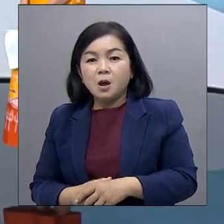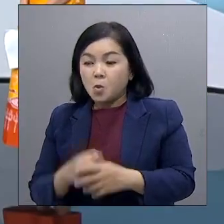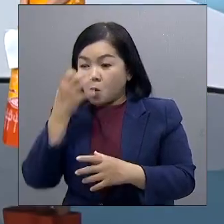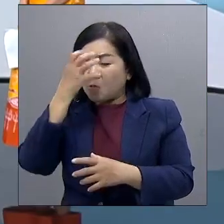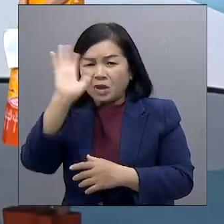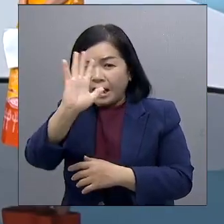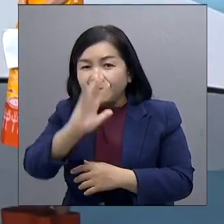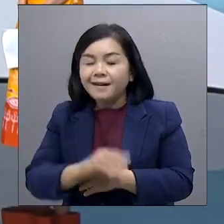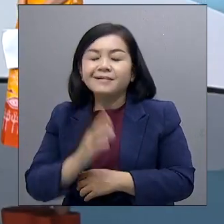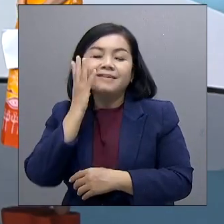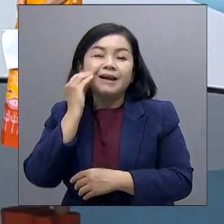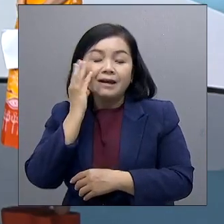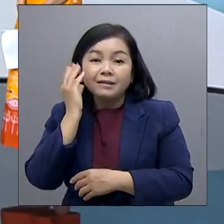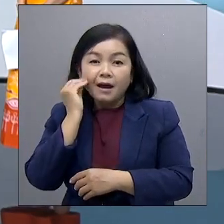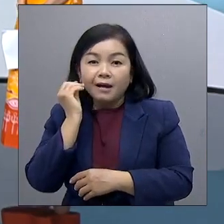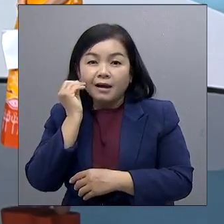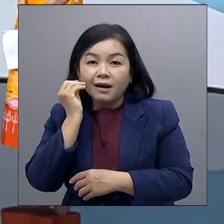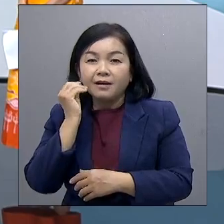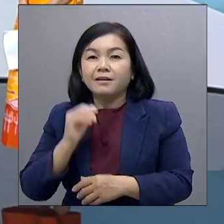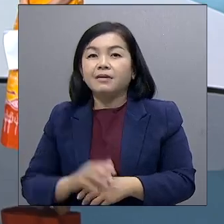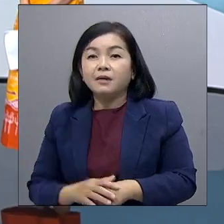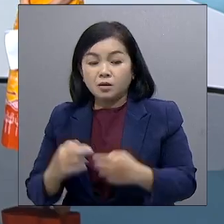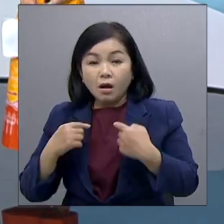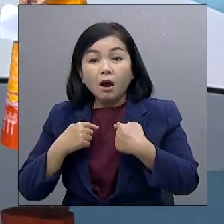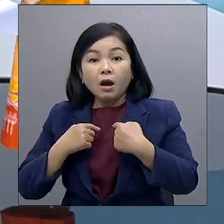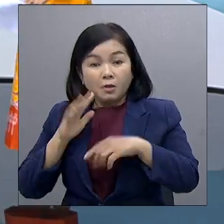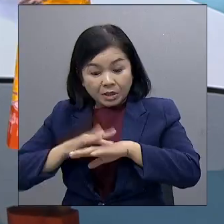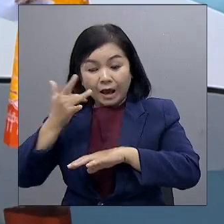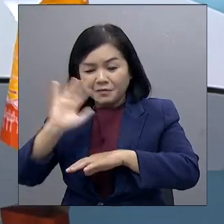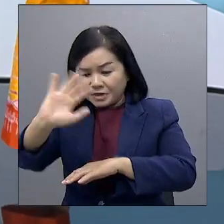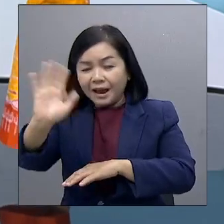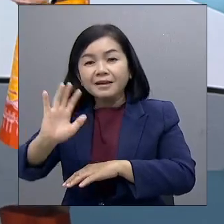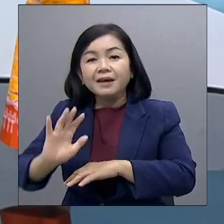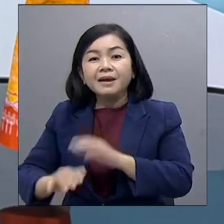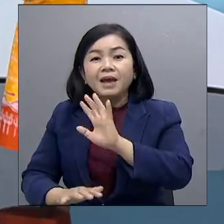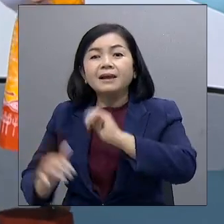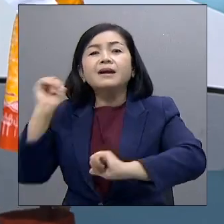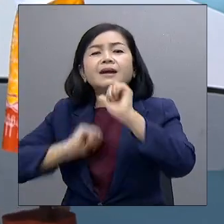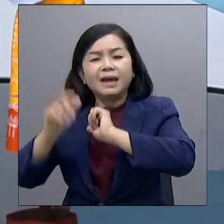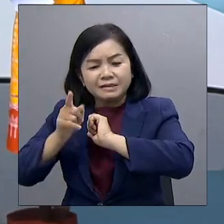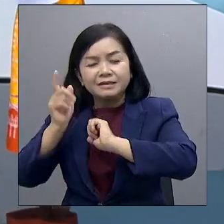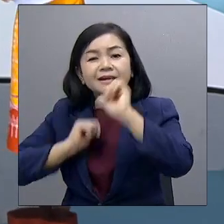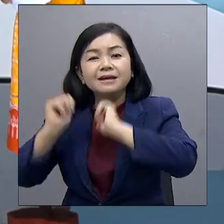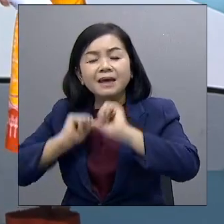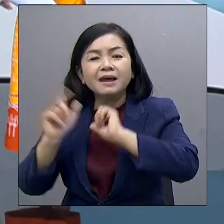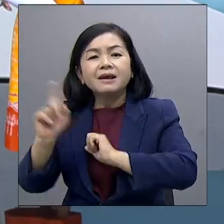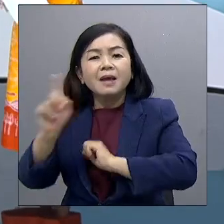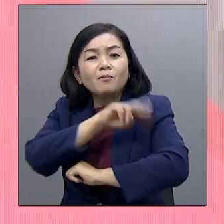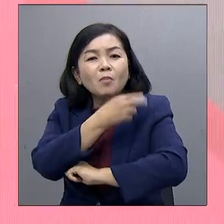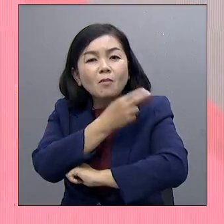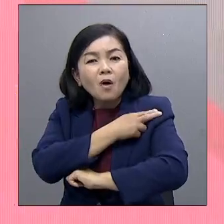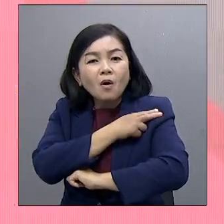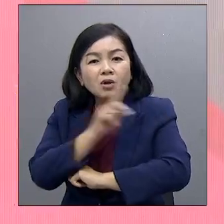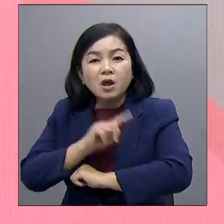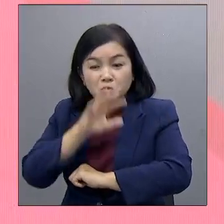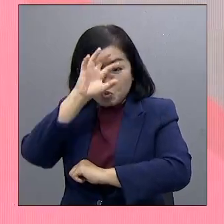รักไม่เหวี่ยงค่ะอ๋ออุ๊ยพี่หมายถึงหนูเหวี่ยงเหรอไม่ใช่เรื่องคาแรคเตอร์แบบมันจะต้องมีตัวนึงที่แบบจัดจ้านแบบ